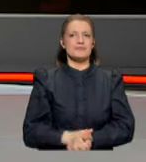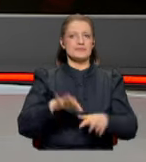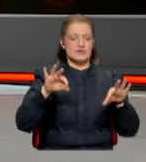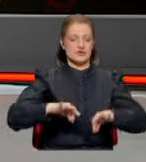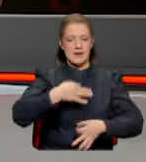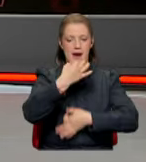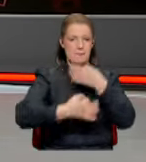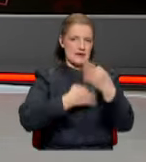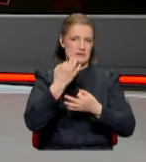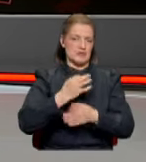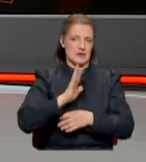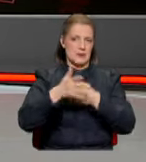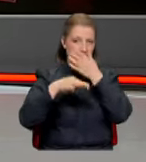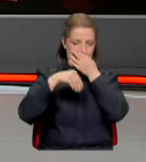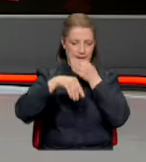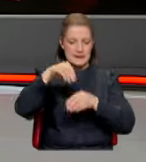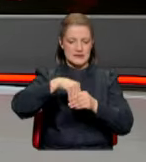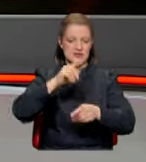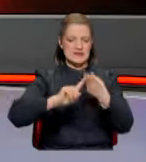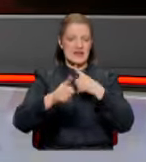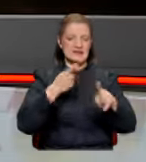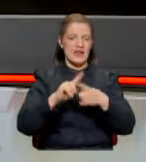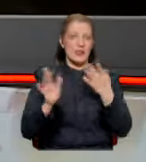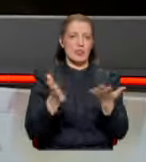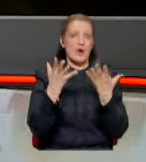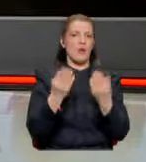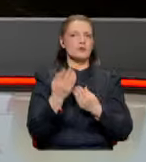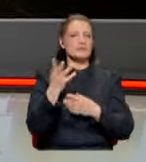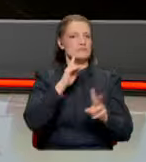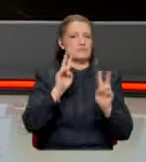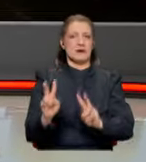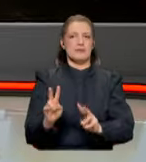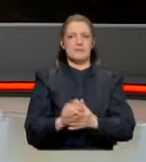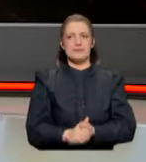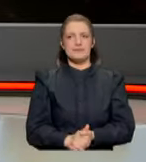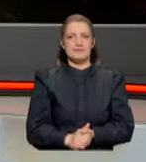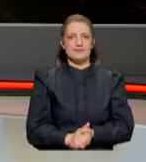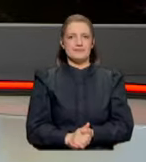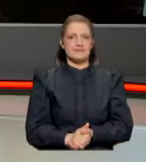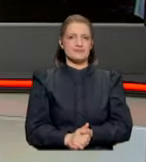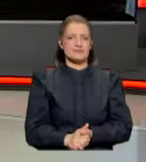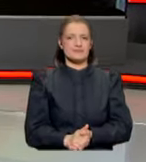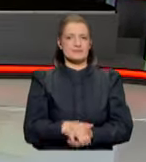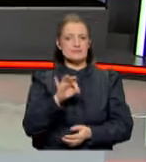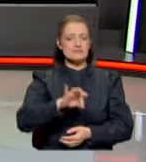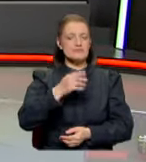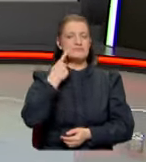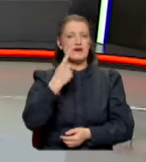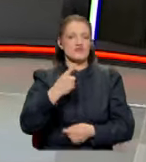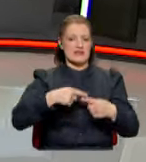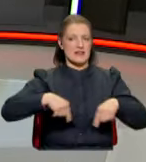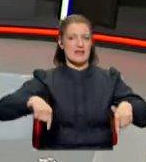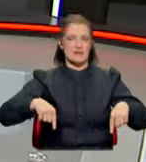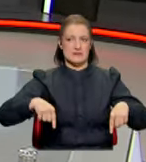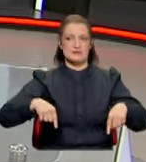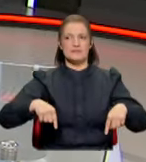Şimdi de haberlerimiz geçiyoruz iç siyaset ne halde ne durumda bakacağız bakacağız bugün etiketimiz